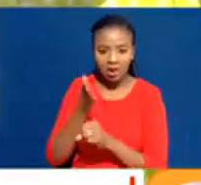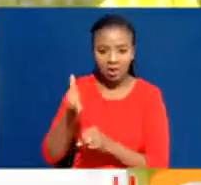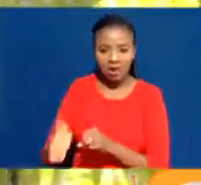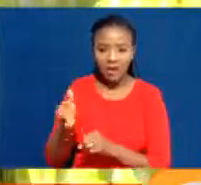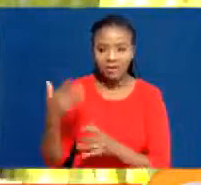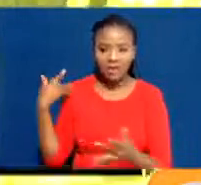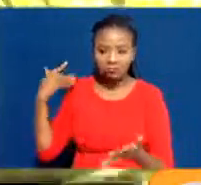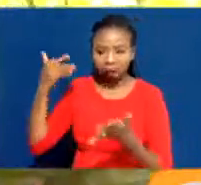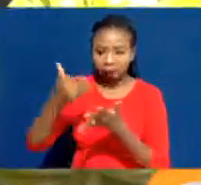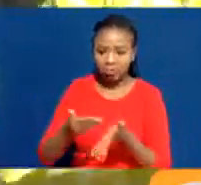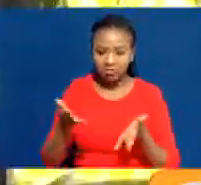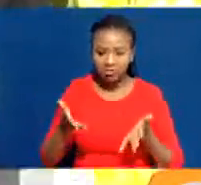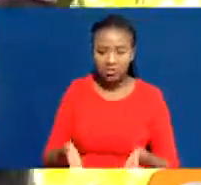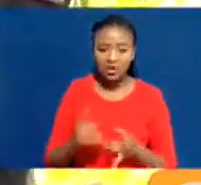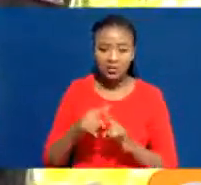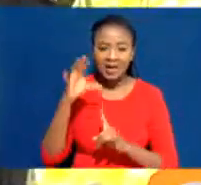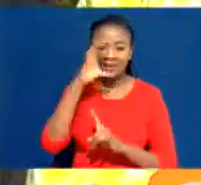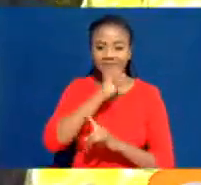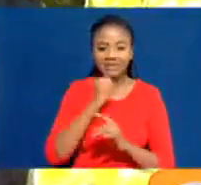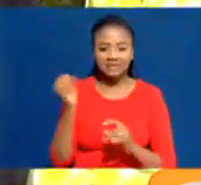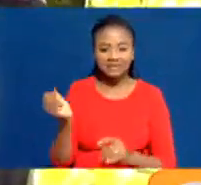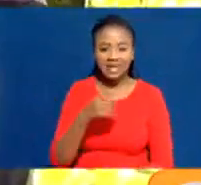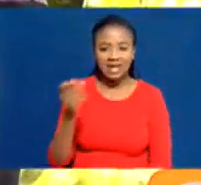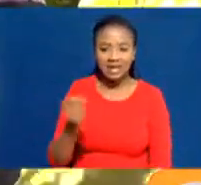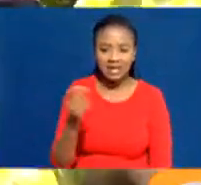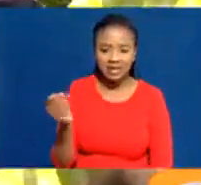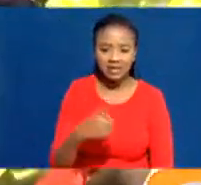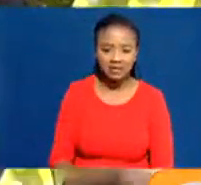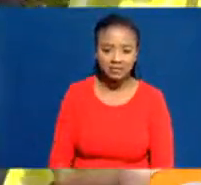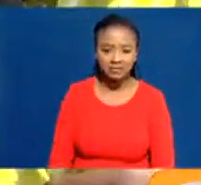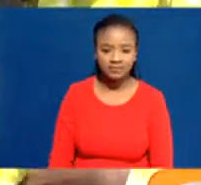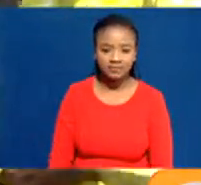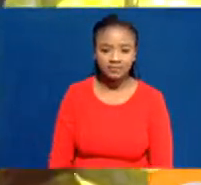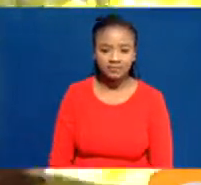yetu imekuwa kukosa mshahara kwa miezi kumi.